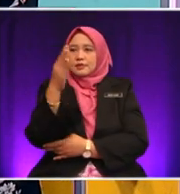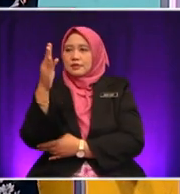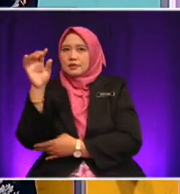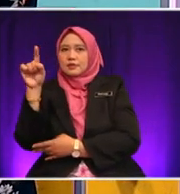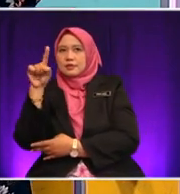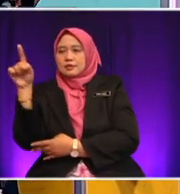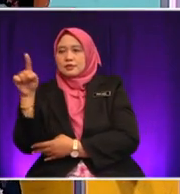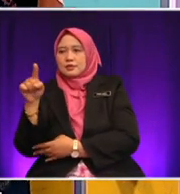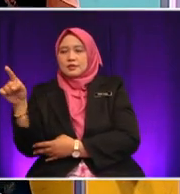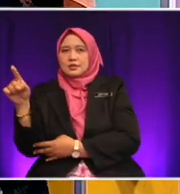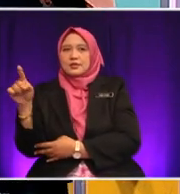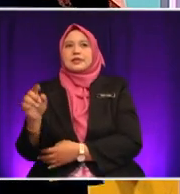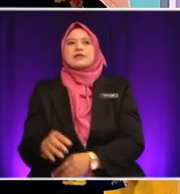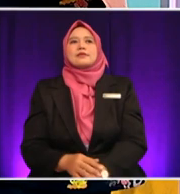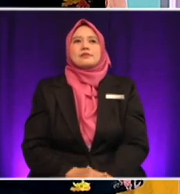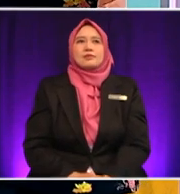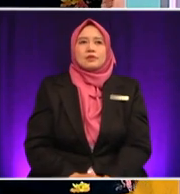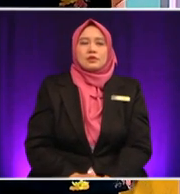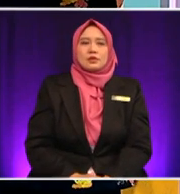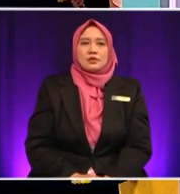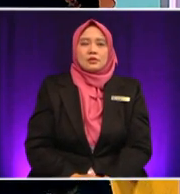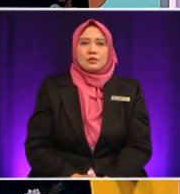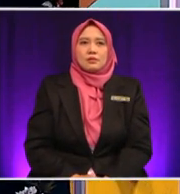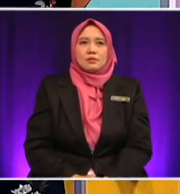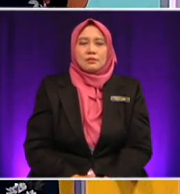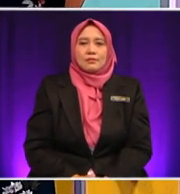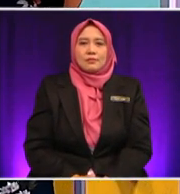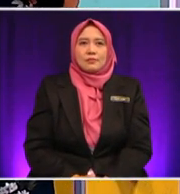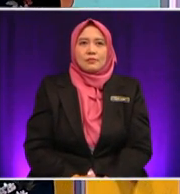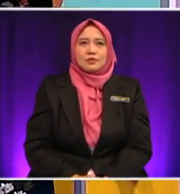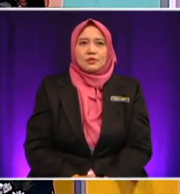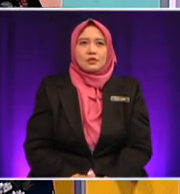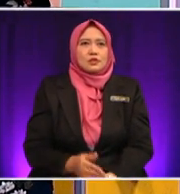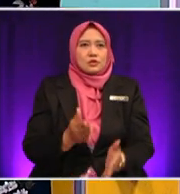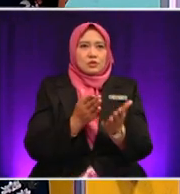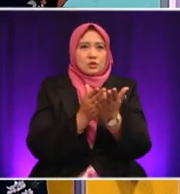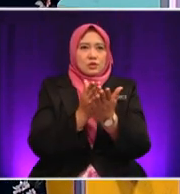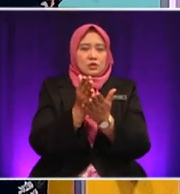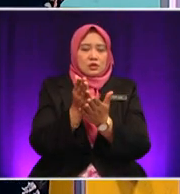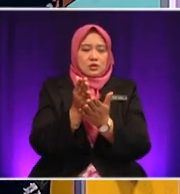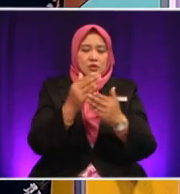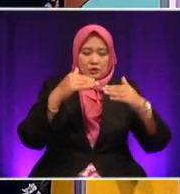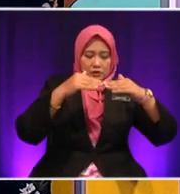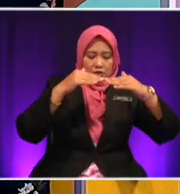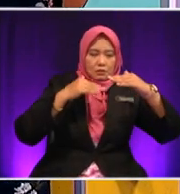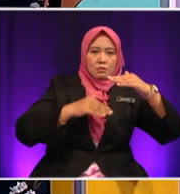teks biasa Oke kemudian dekat bawah kita kosongkan